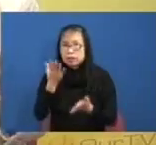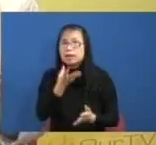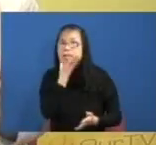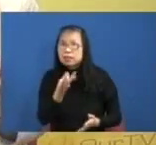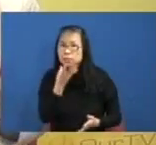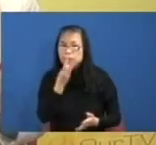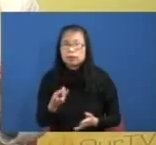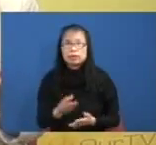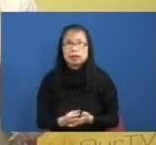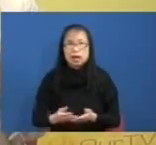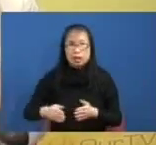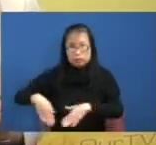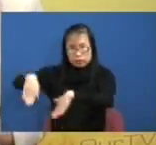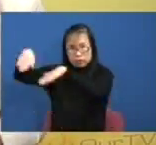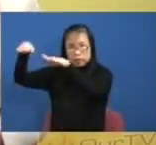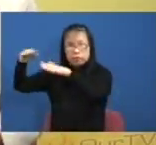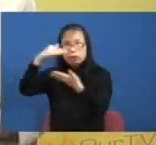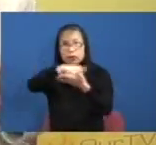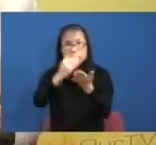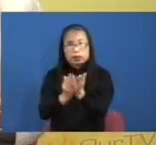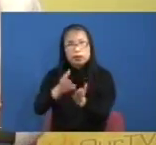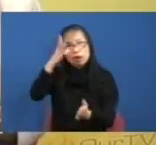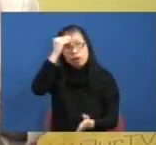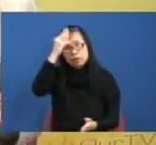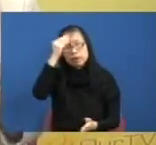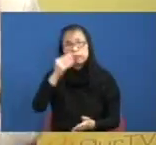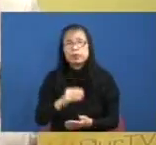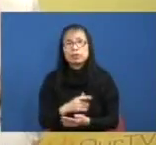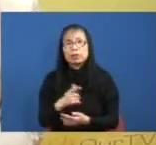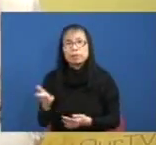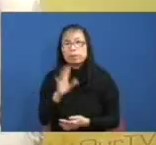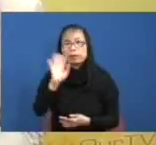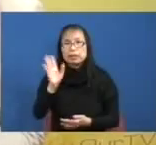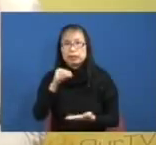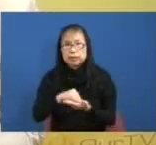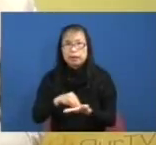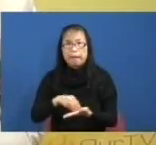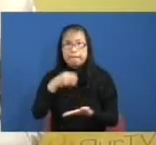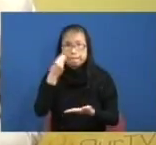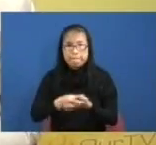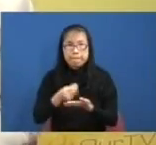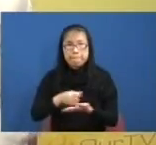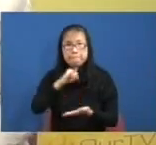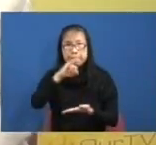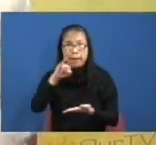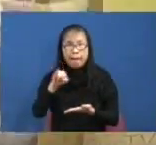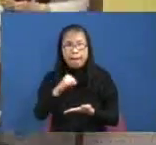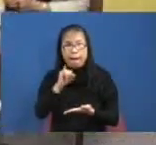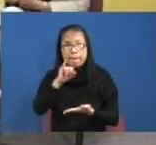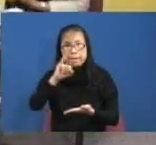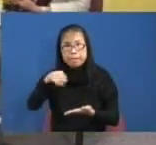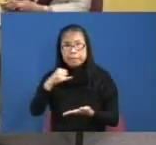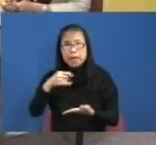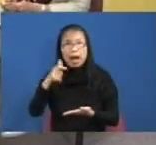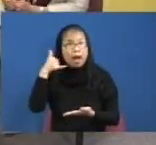嗰個成長各樣嘢，佢學多啲，或者體育嚇，佢唔係一定要買 iPhone、iPad 噶嘛，係啦。咁我覺得 而家反而咧真係